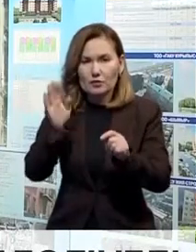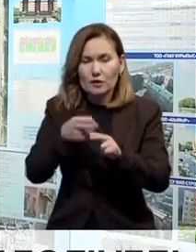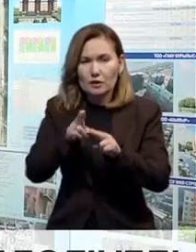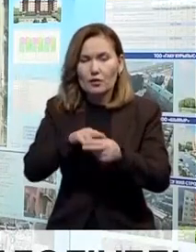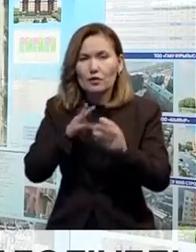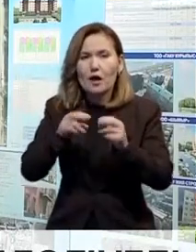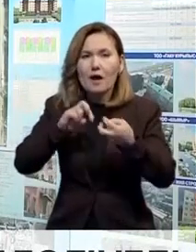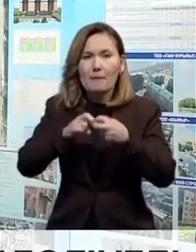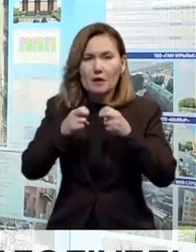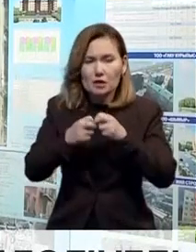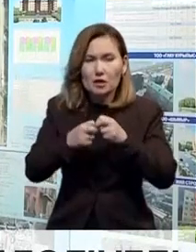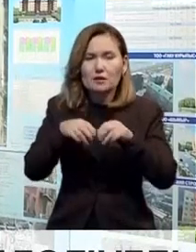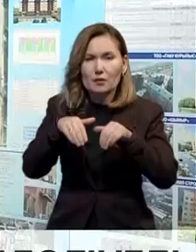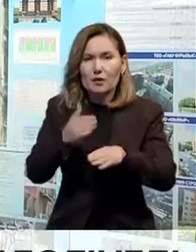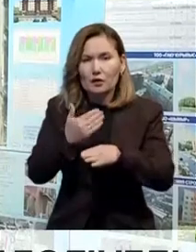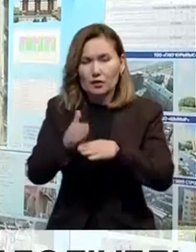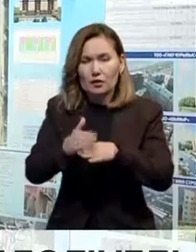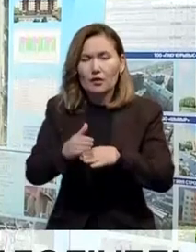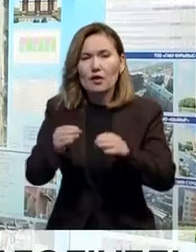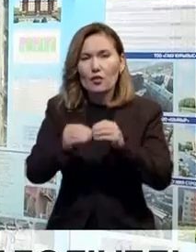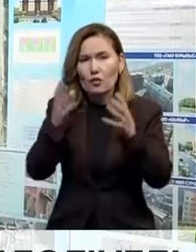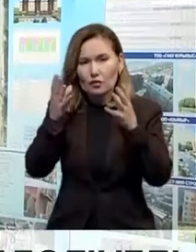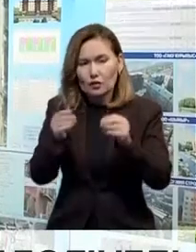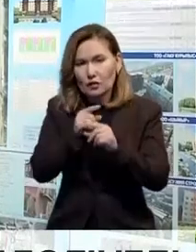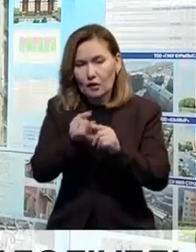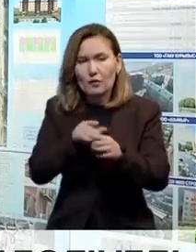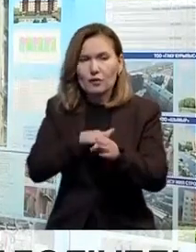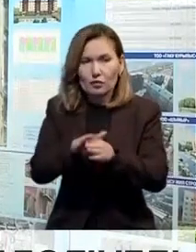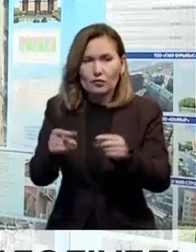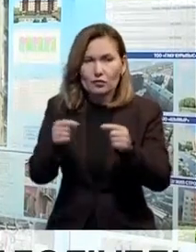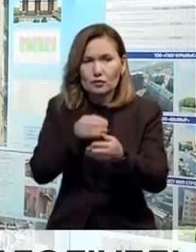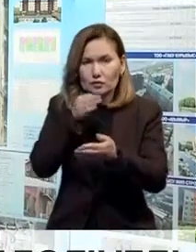ол мәселе шешілді деп айта алмаймыз. Алдағы бір 10 күннің ішінде түпкілікті бір шешімін айтатын боламыз.